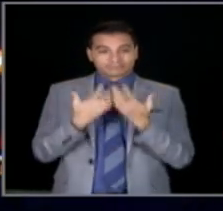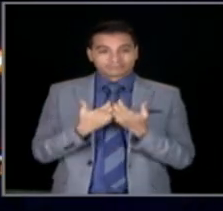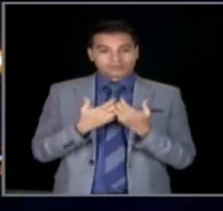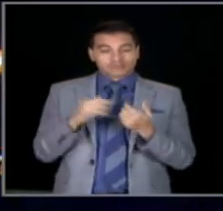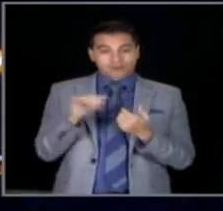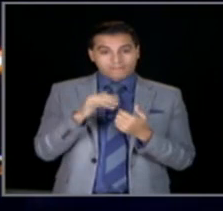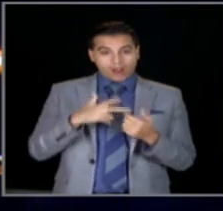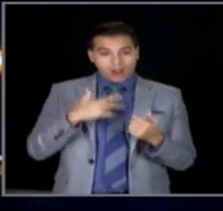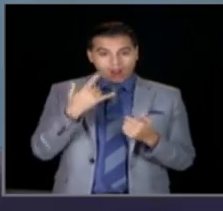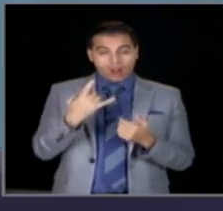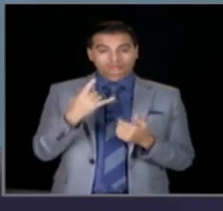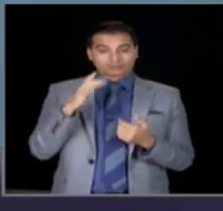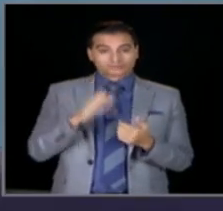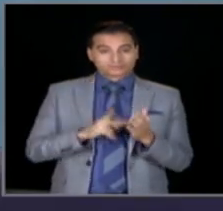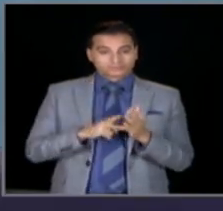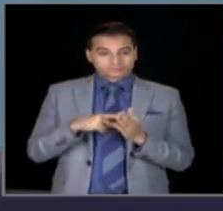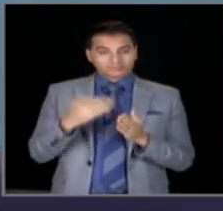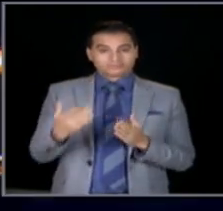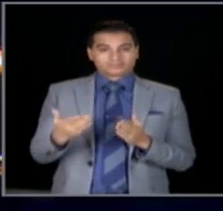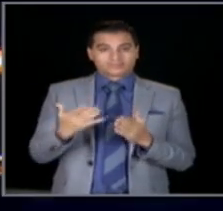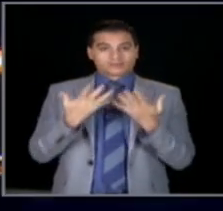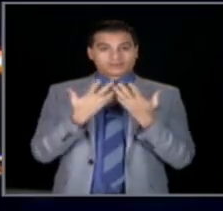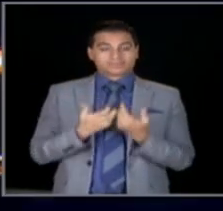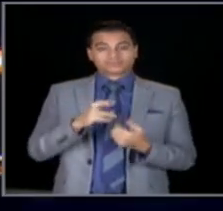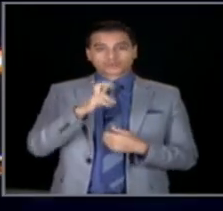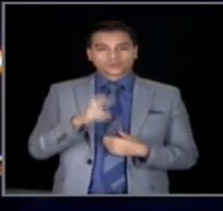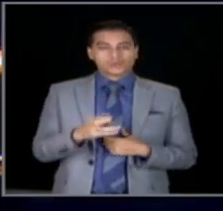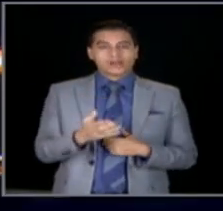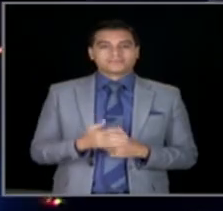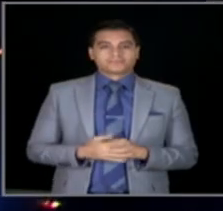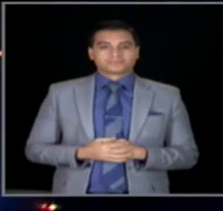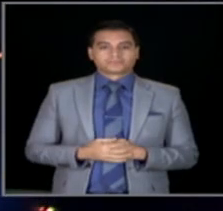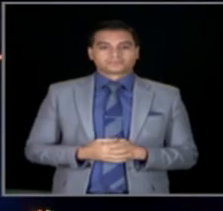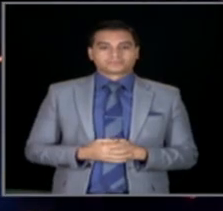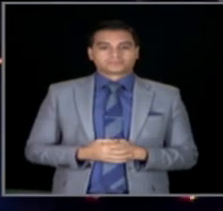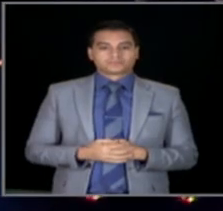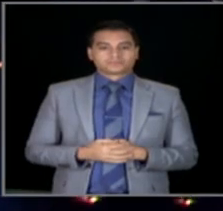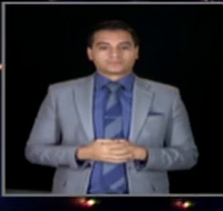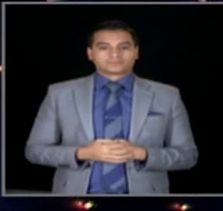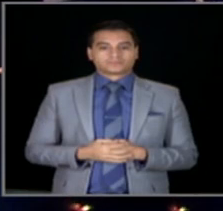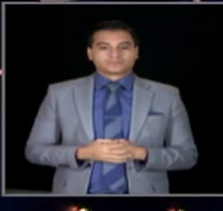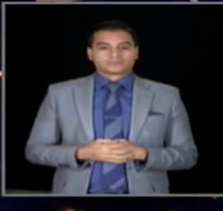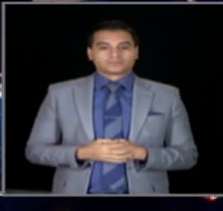محتاجين الـ10 نقط الجايين دول. تحقيق. قدرات ذهنية، والسؤال هو: